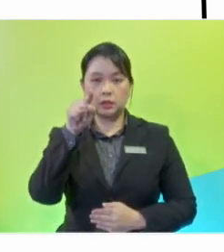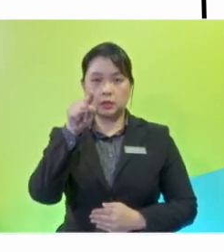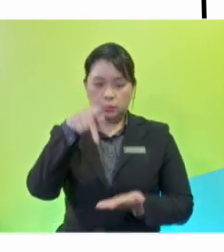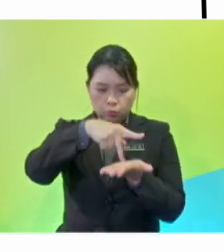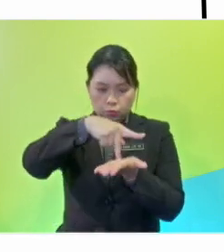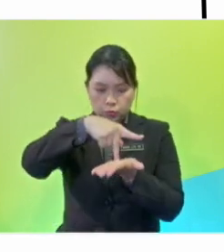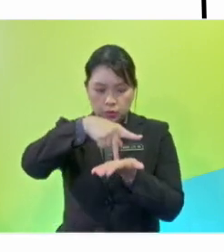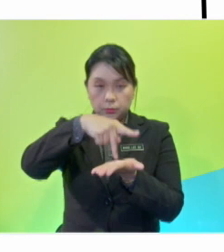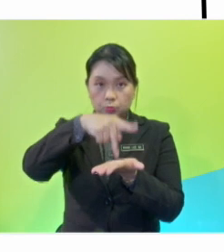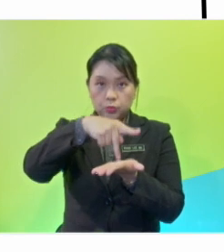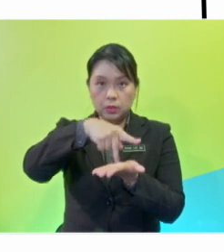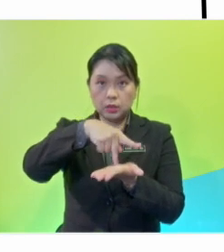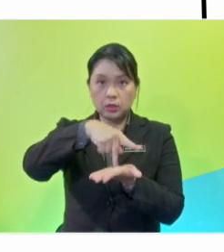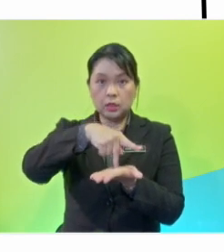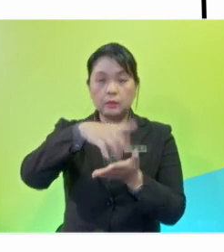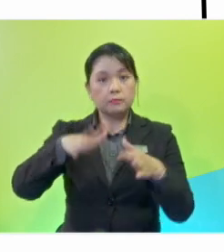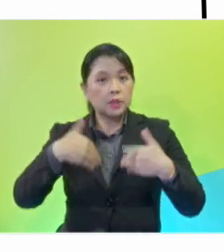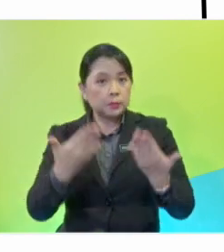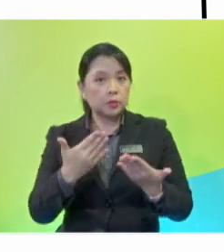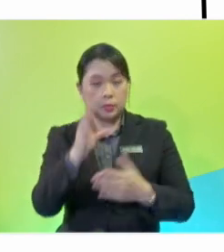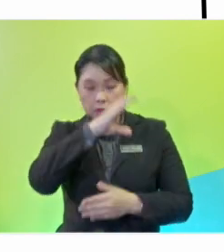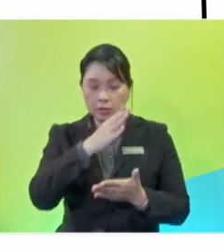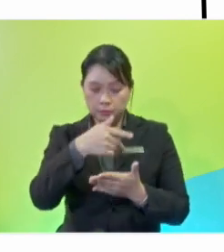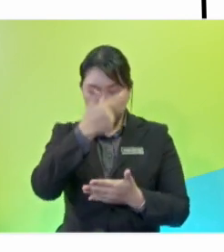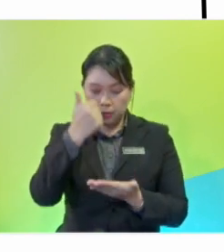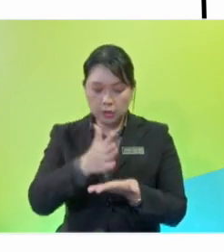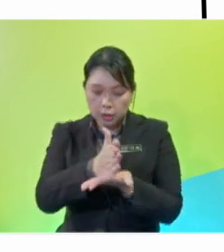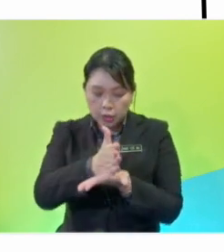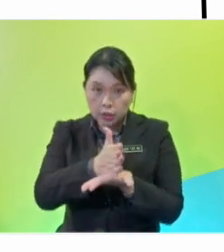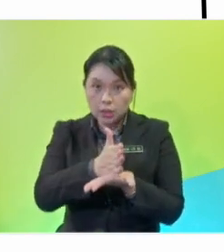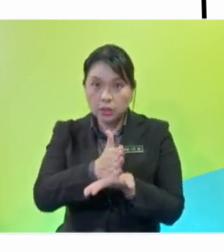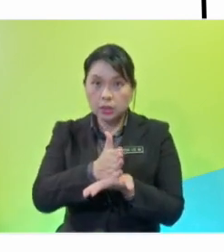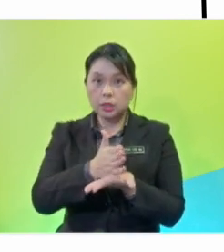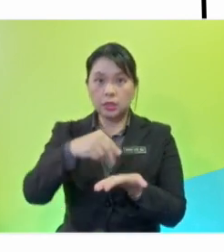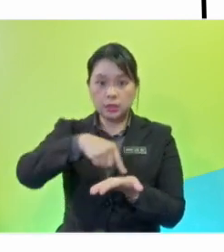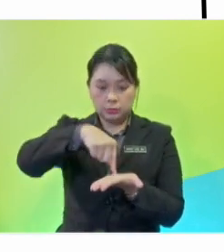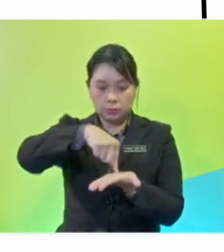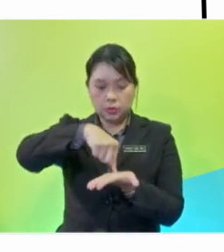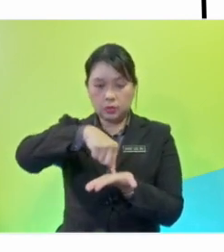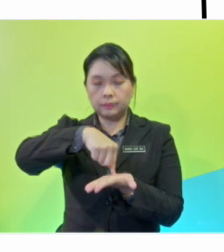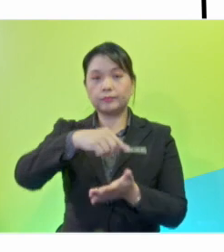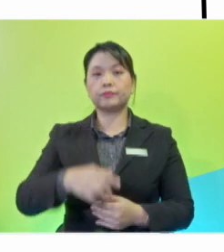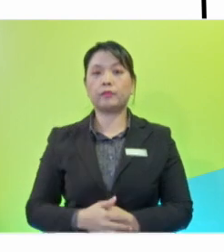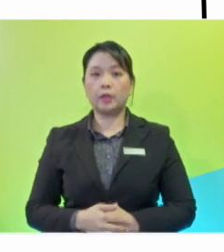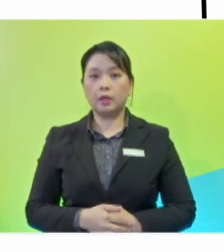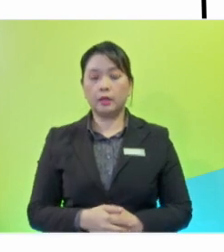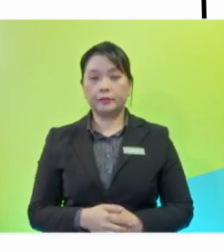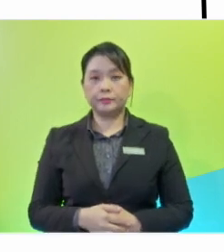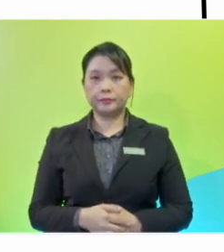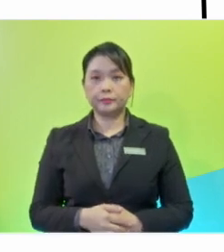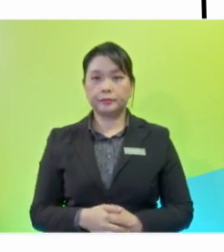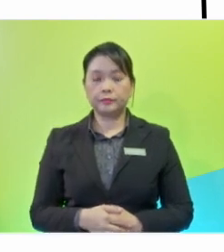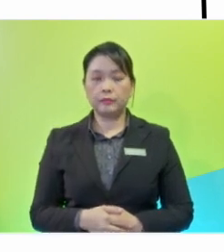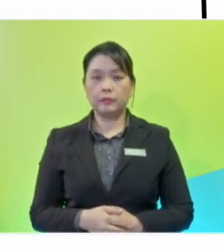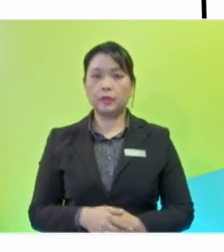dia berada di tengah-tengah berarti di tengah Maksudnya kita akan gunakan form-nya 3 + -1 oke bagi